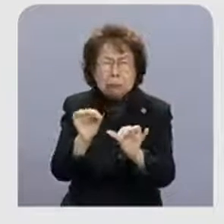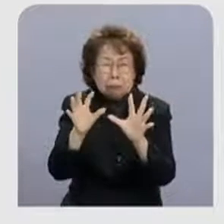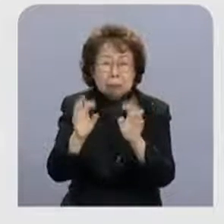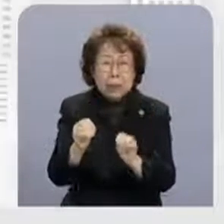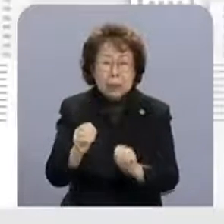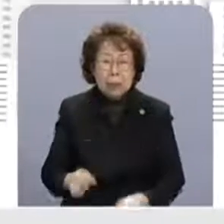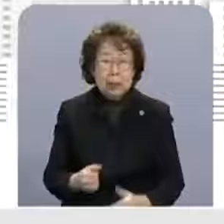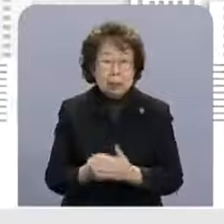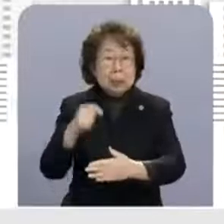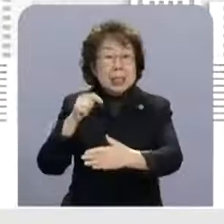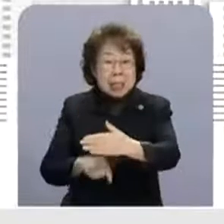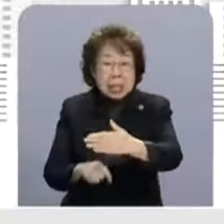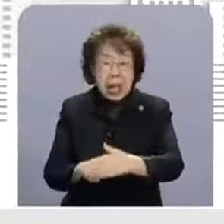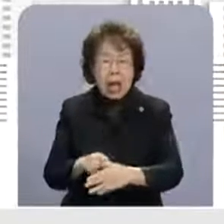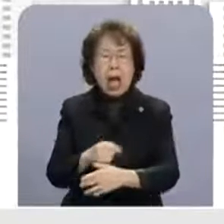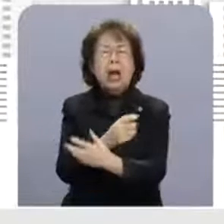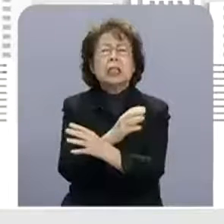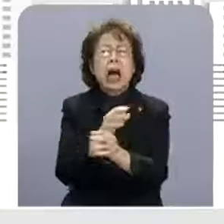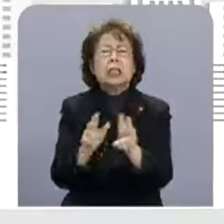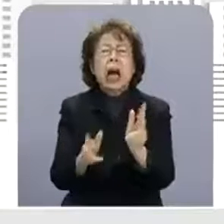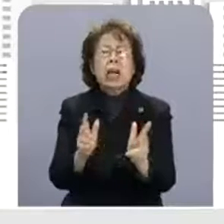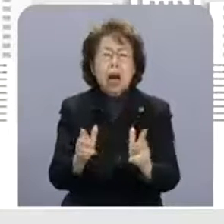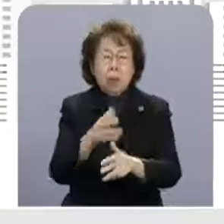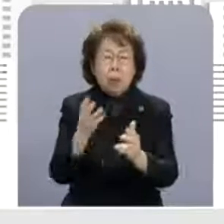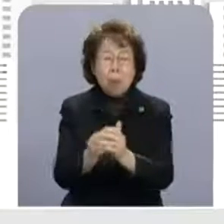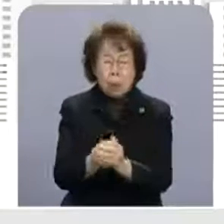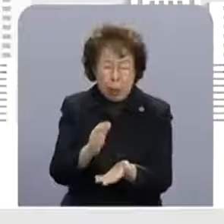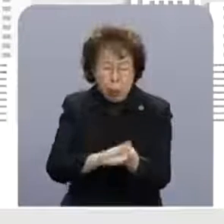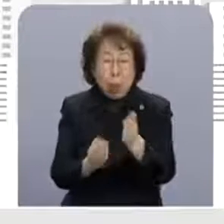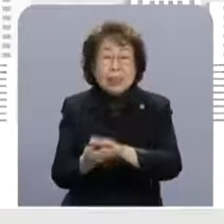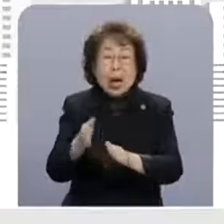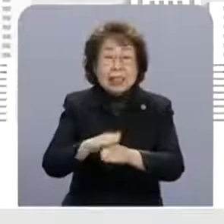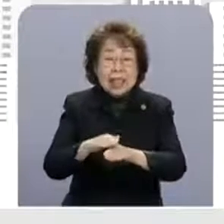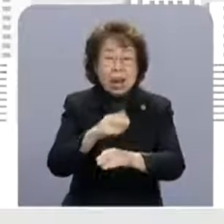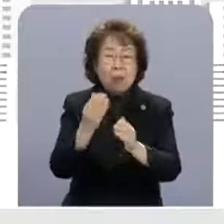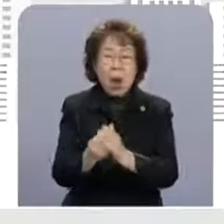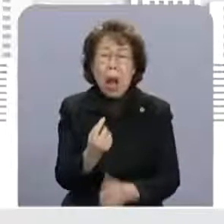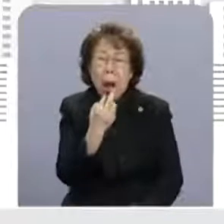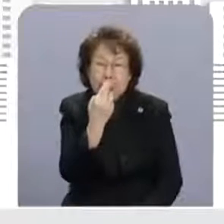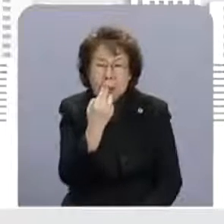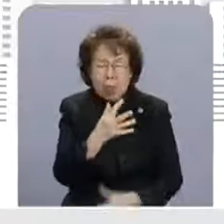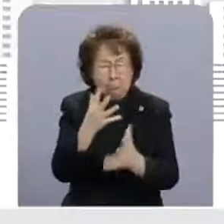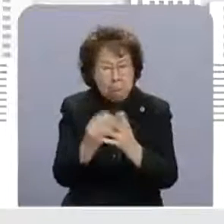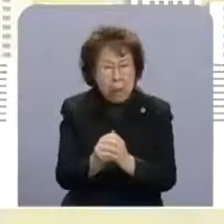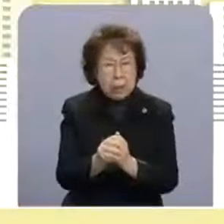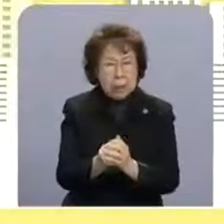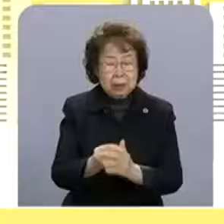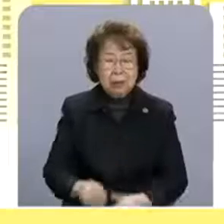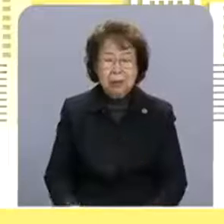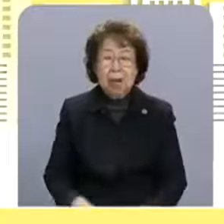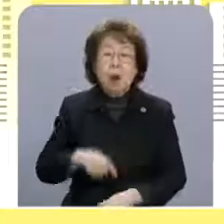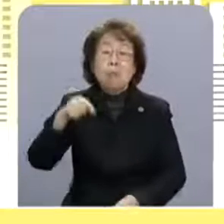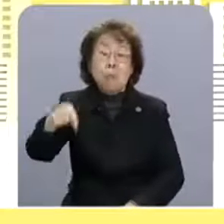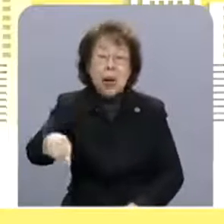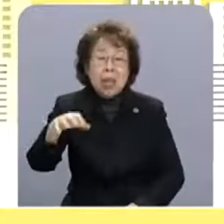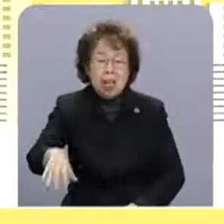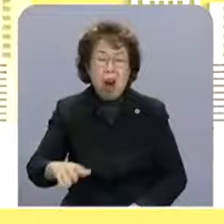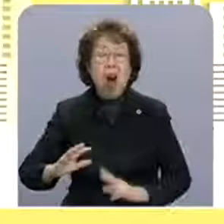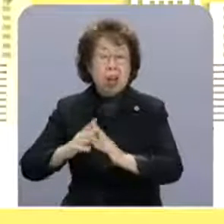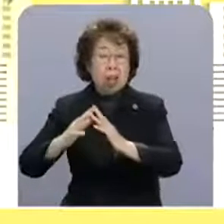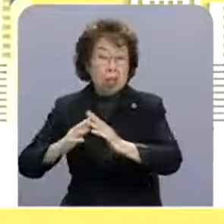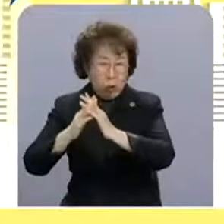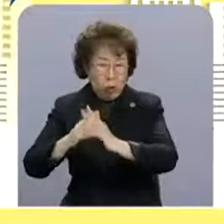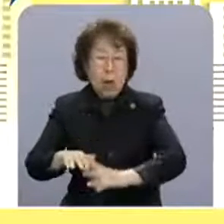실내는 장난감 과 포장 제 합성 섬유 등에 쓰이는 플라스틱 이 더 많았고 신뢰는 건축자재와